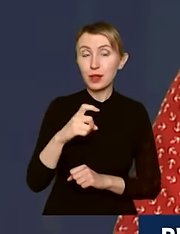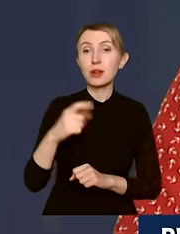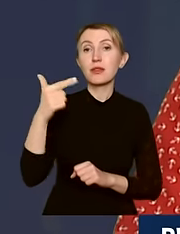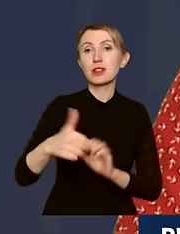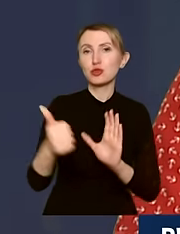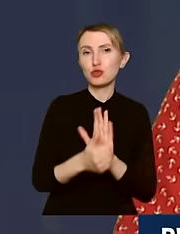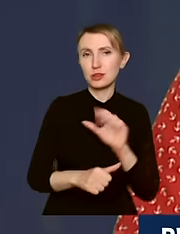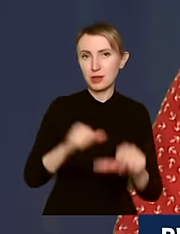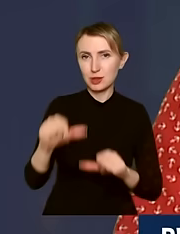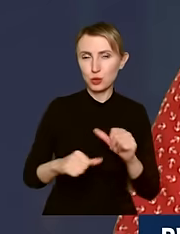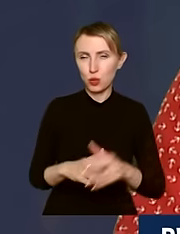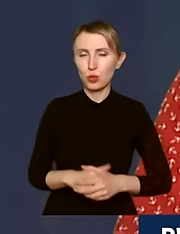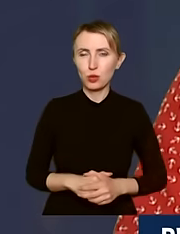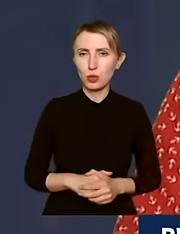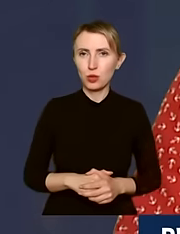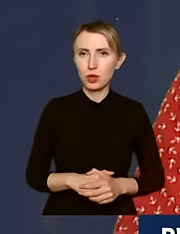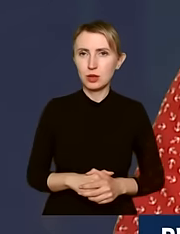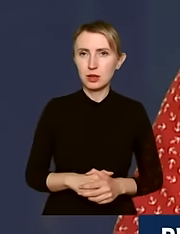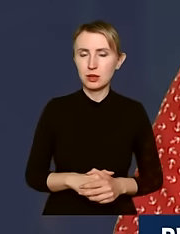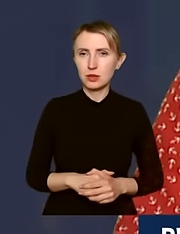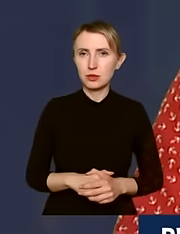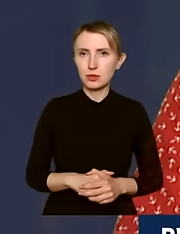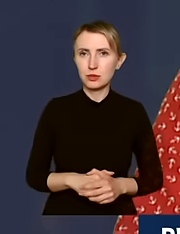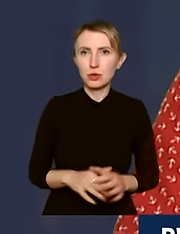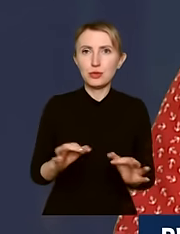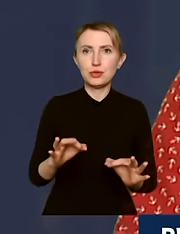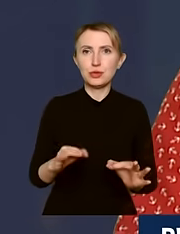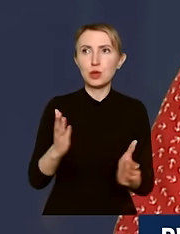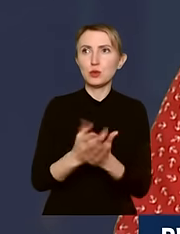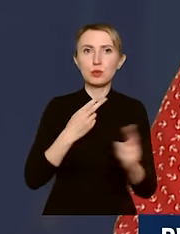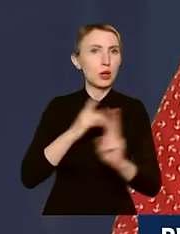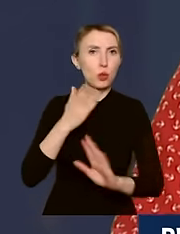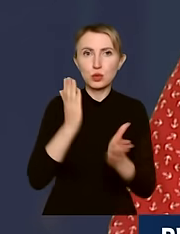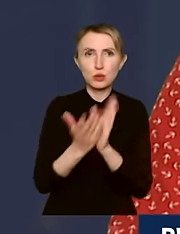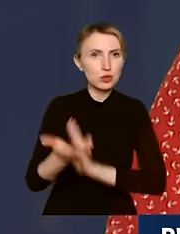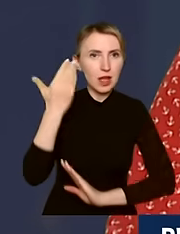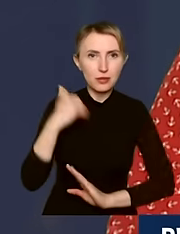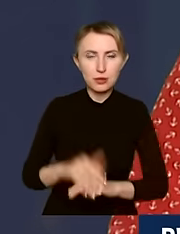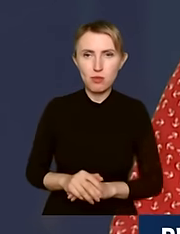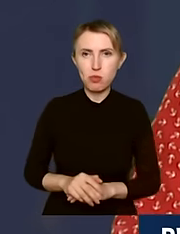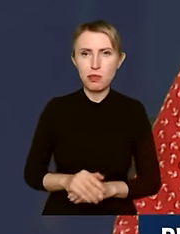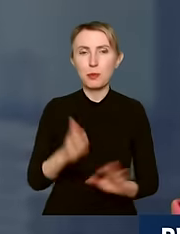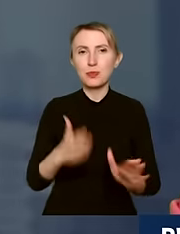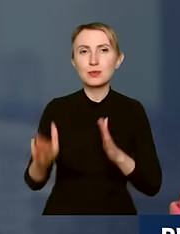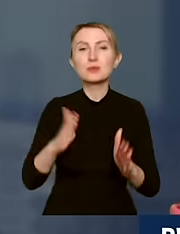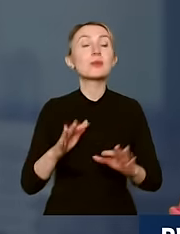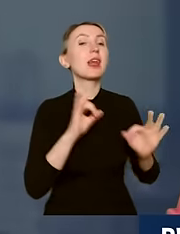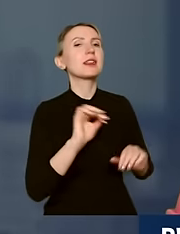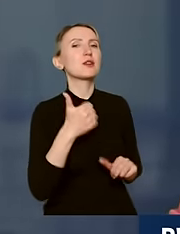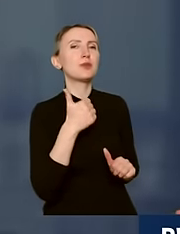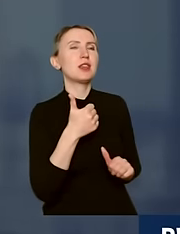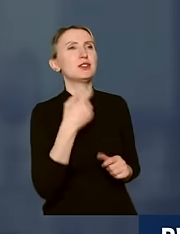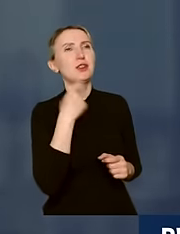roku, czyli no, w takim momencie, jak jesteśmy dzisiaj, był dawno przegłosowany i już był przygotowywany do wdrażania.